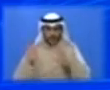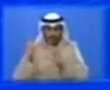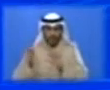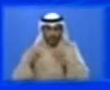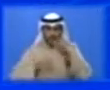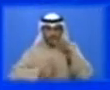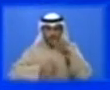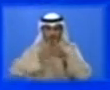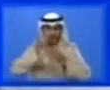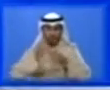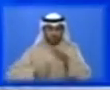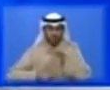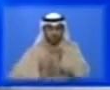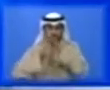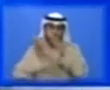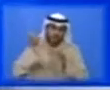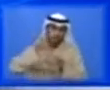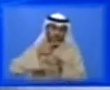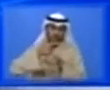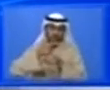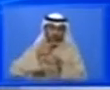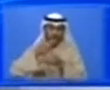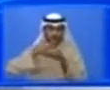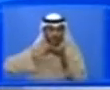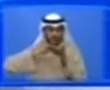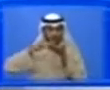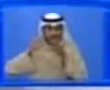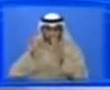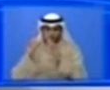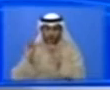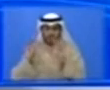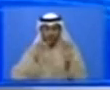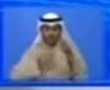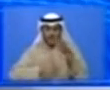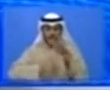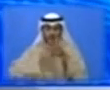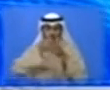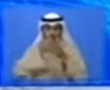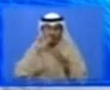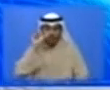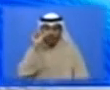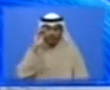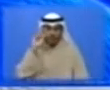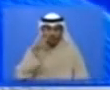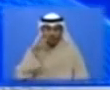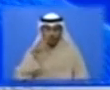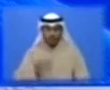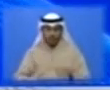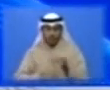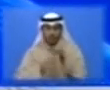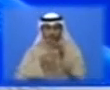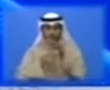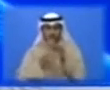بعث سمو العهد الشيخ نواف الأحمد الجابر الصباح حفظه الله ببرقية تهنئة إلى فخامة الرئيس محمد